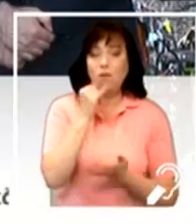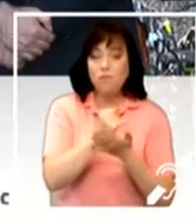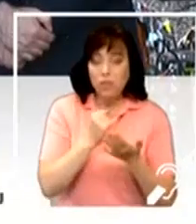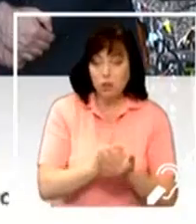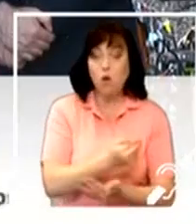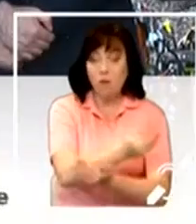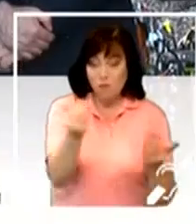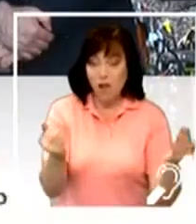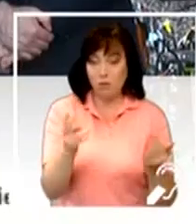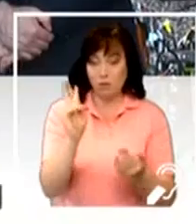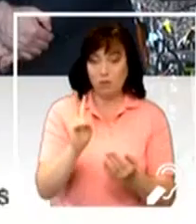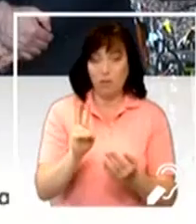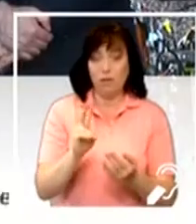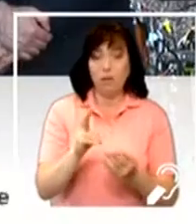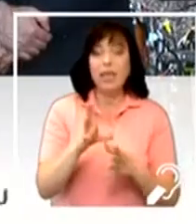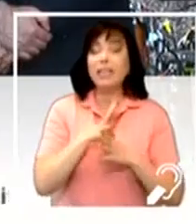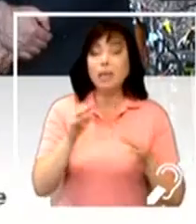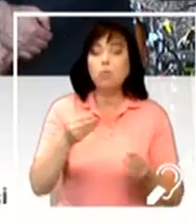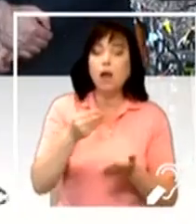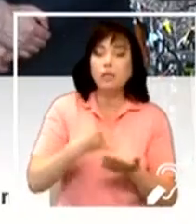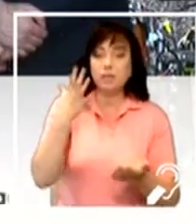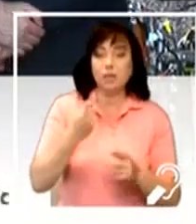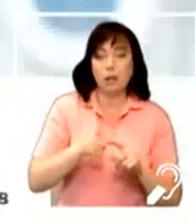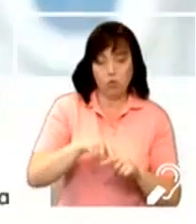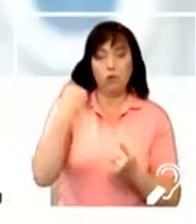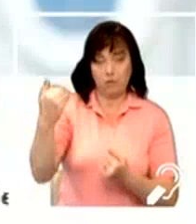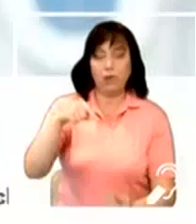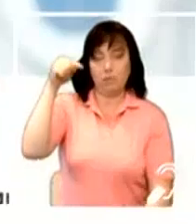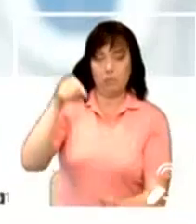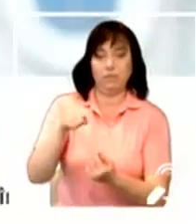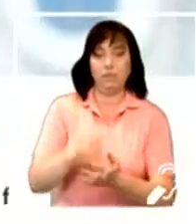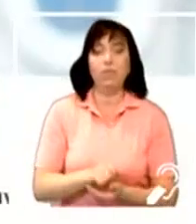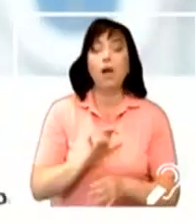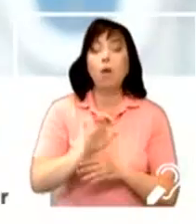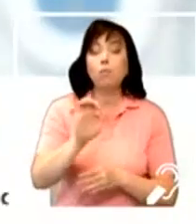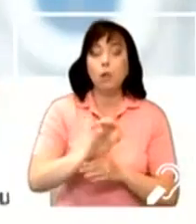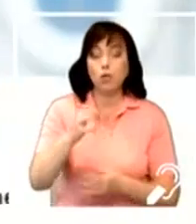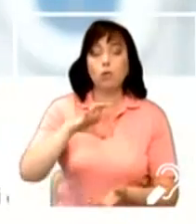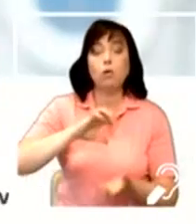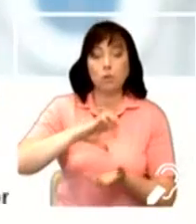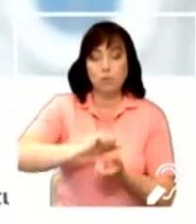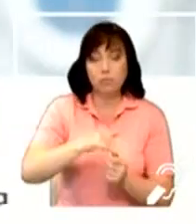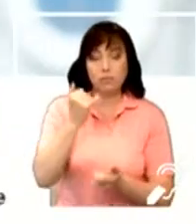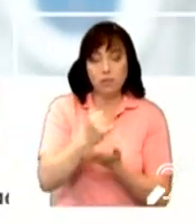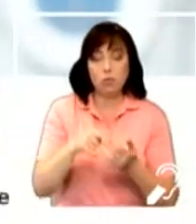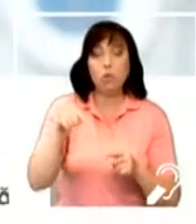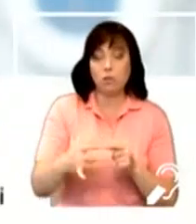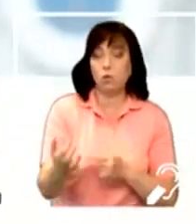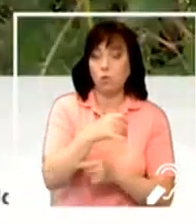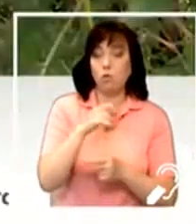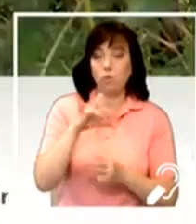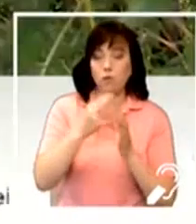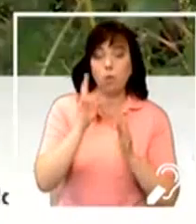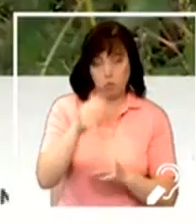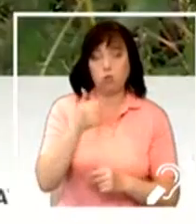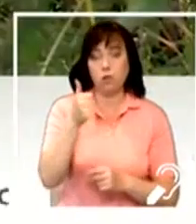vinurile dumneavoastră să nu aibă aprecierea pe care o meritați. Producătorii de vinuri spun că recolta de struguri din acest an va fi